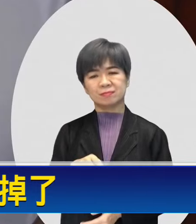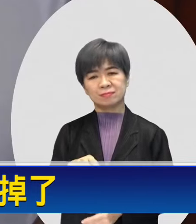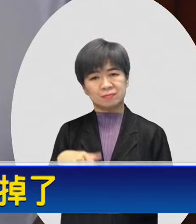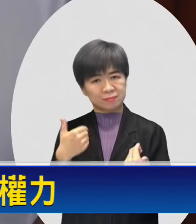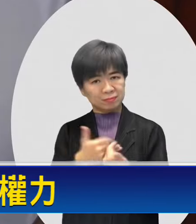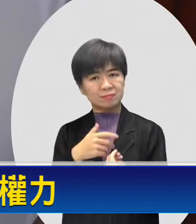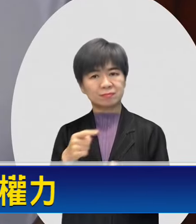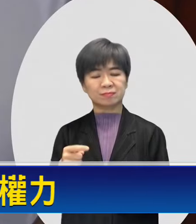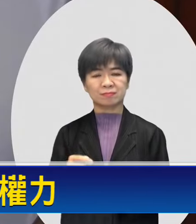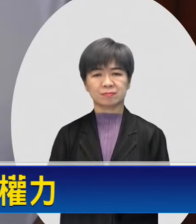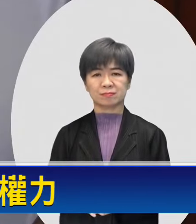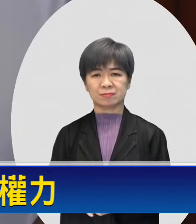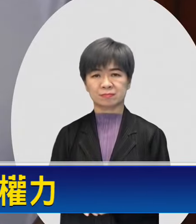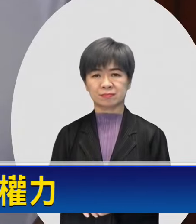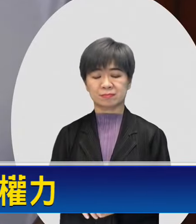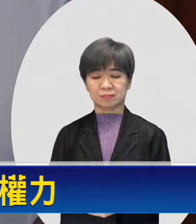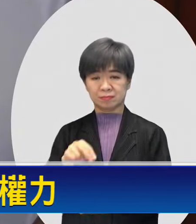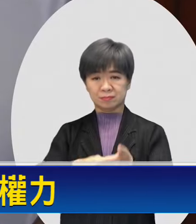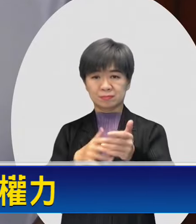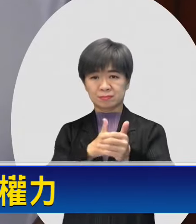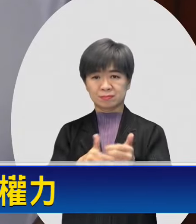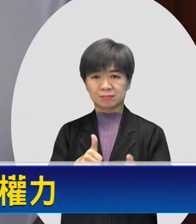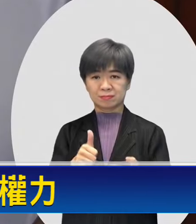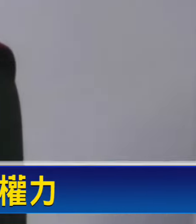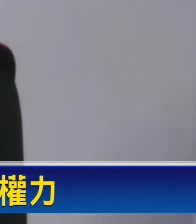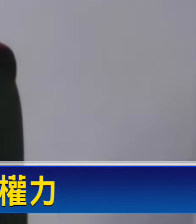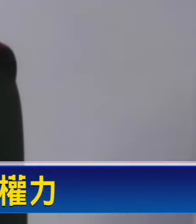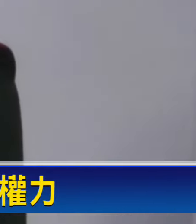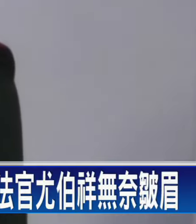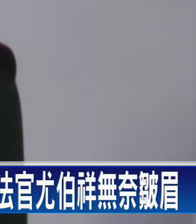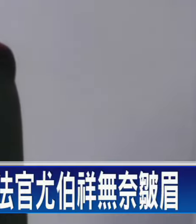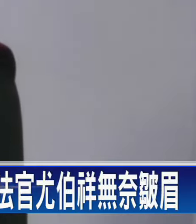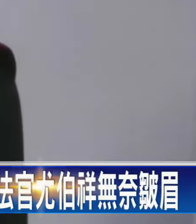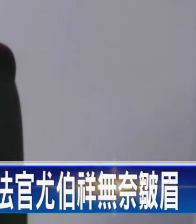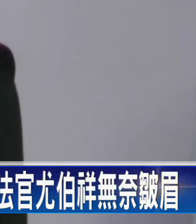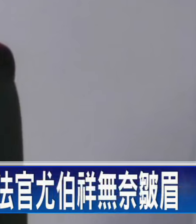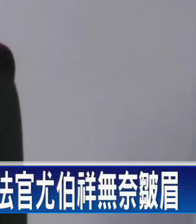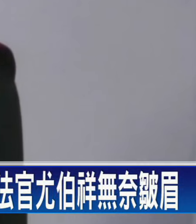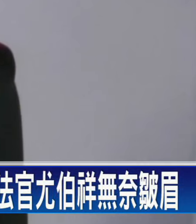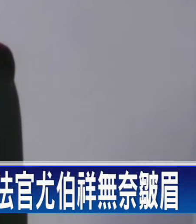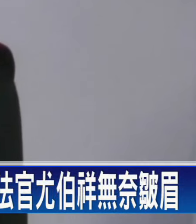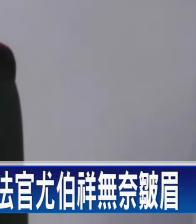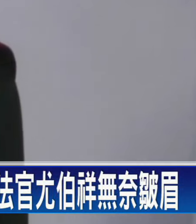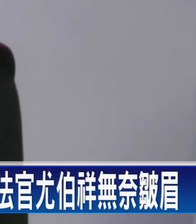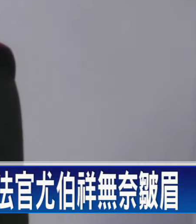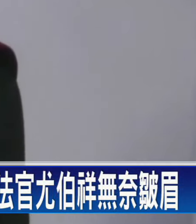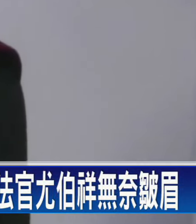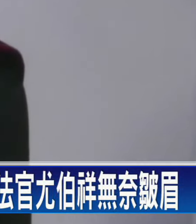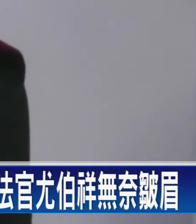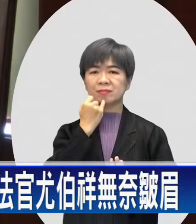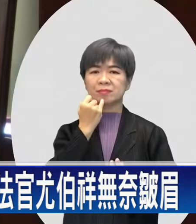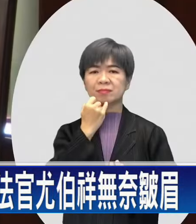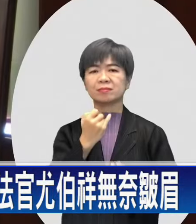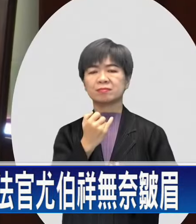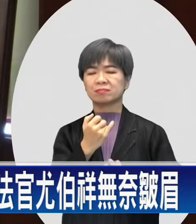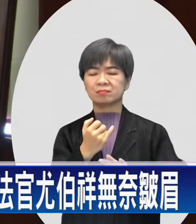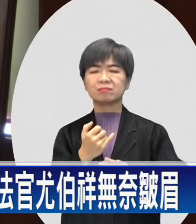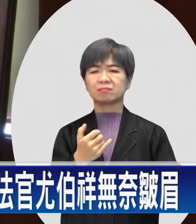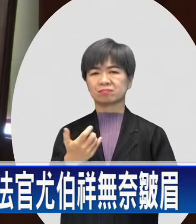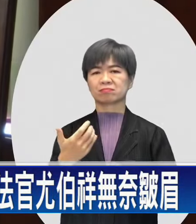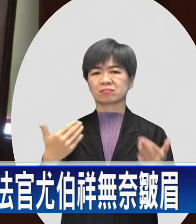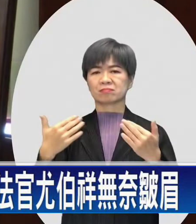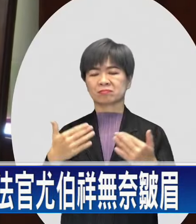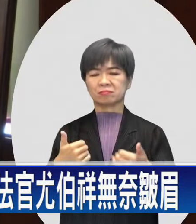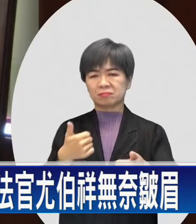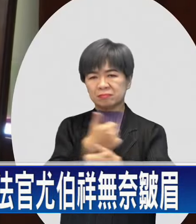掉了他们少数立委申请释宪的权利？ 听到直播两个字，尤伯雄眉头一皱，第三度打断，无奈再问，